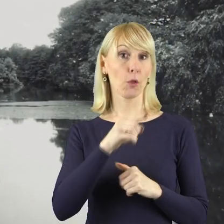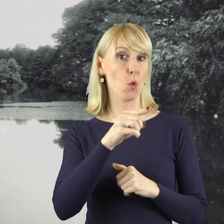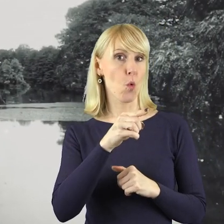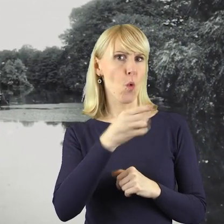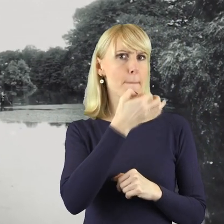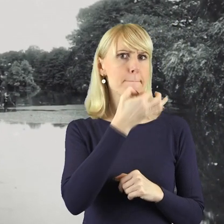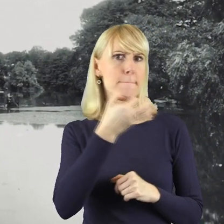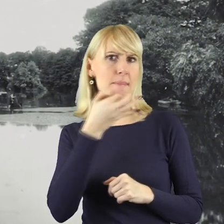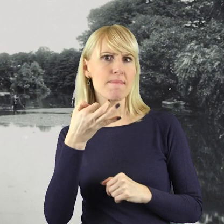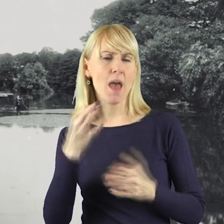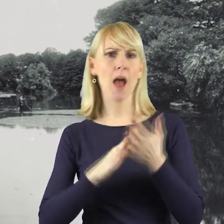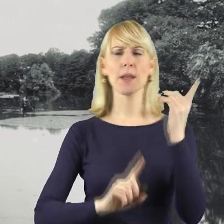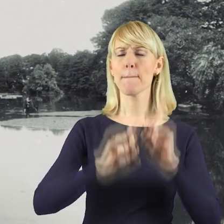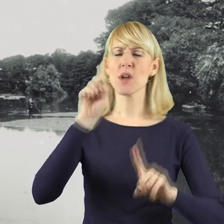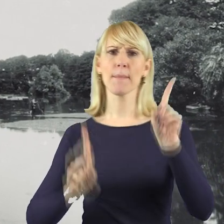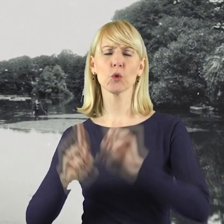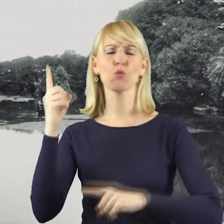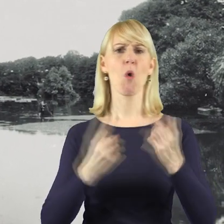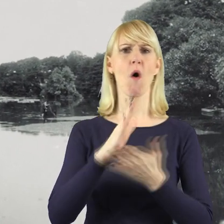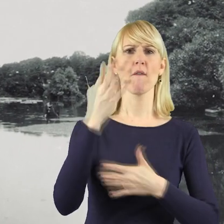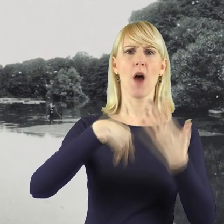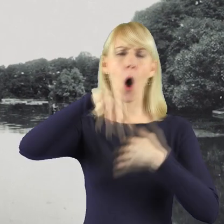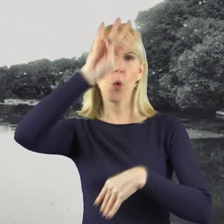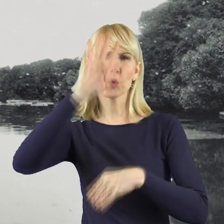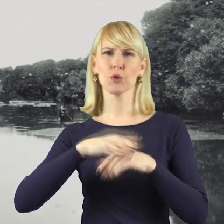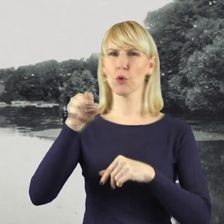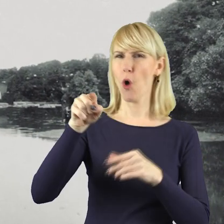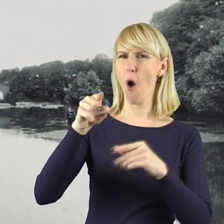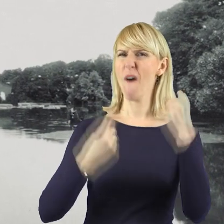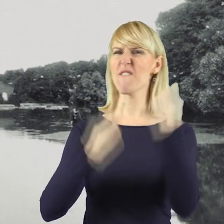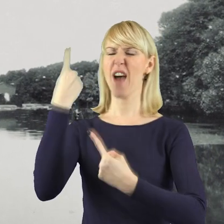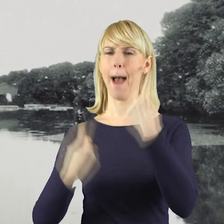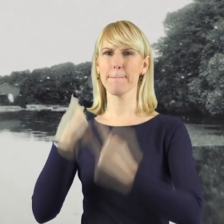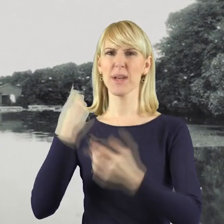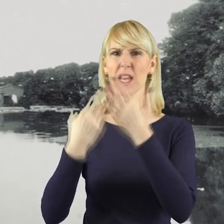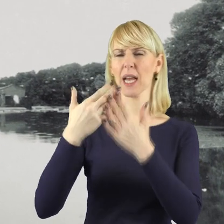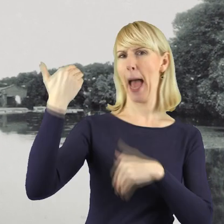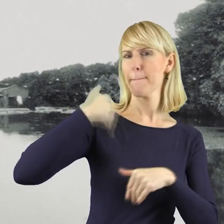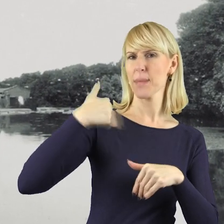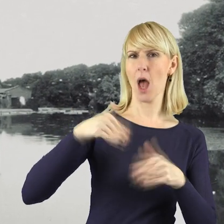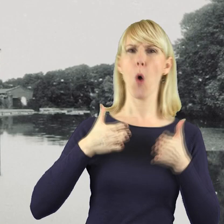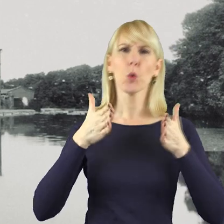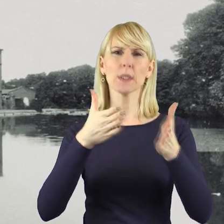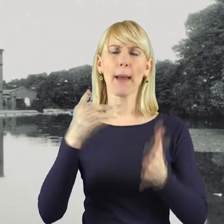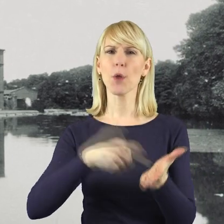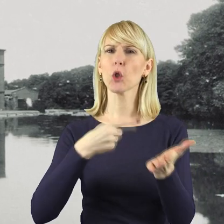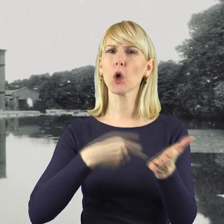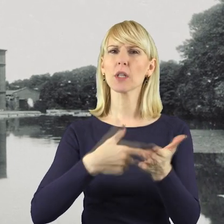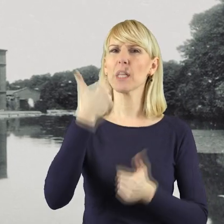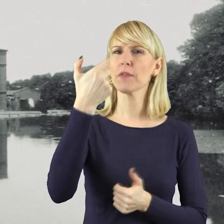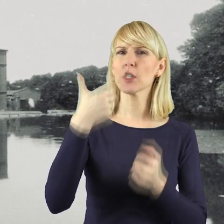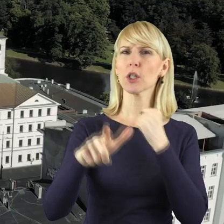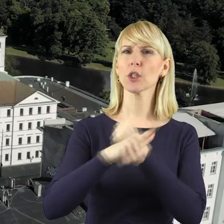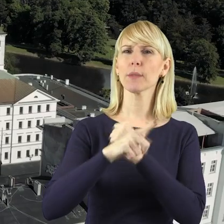Zapytanie o pierwszą przemysłową ikonę Łodzi wskażemy zapewne gmach Białej Fabryki przy ulicy Piotrkowskiej 282.